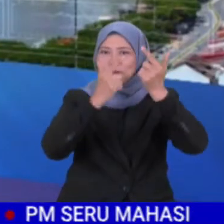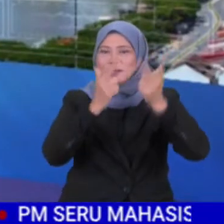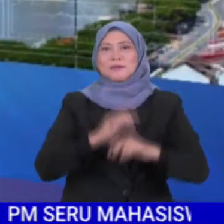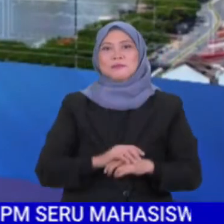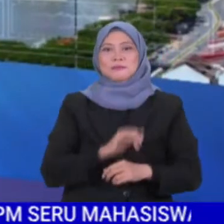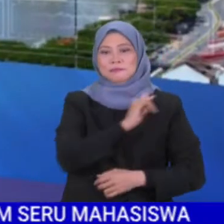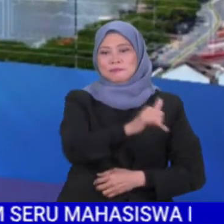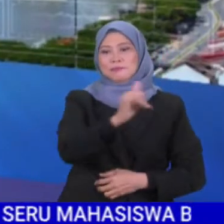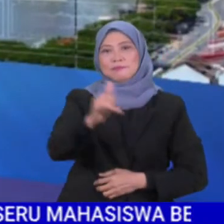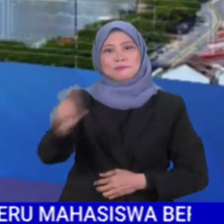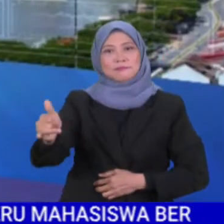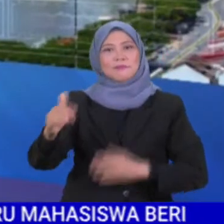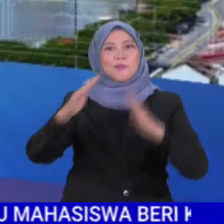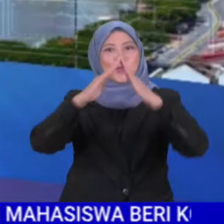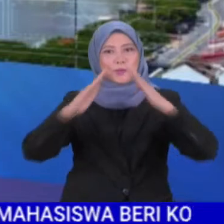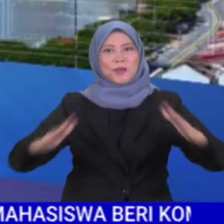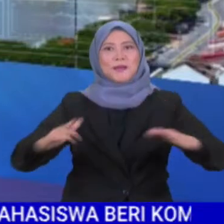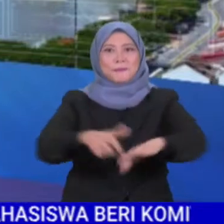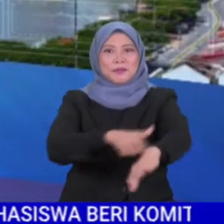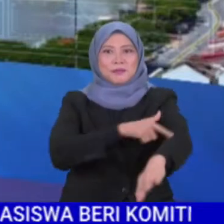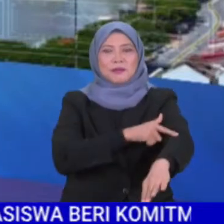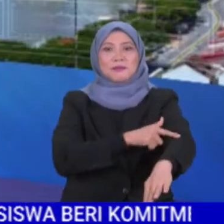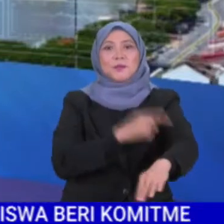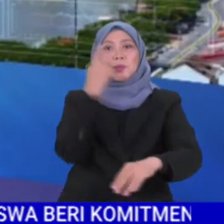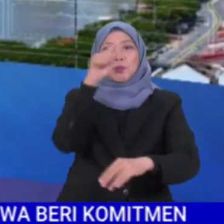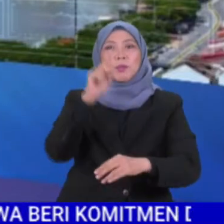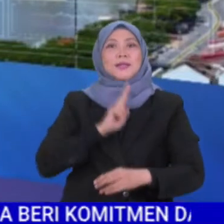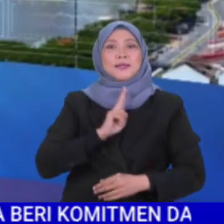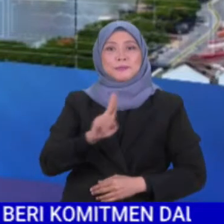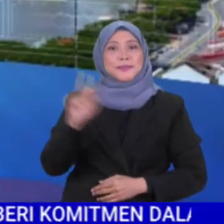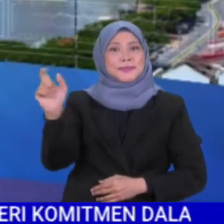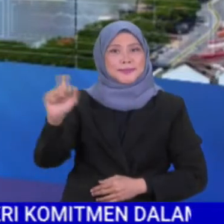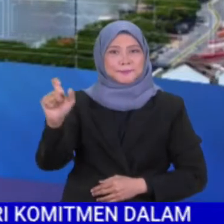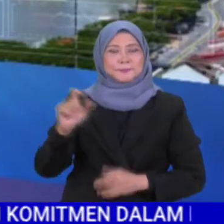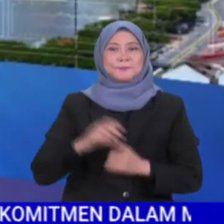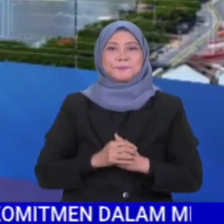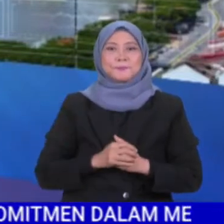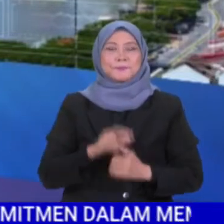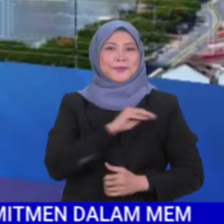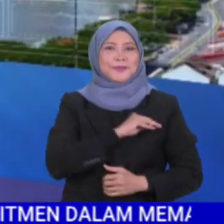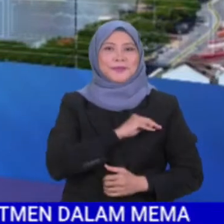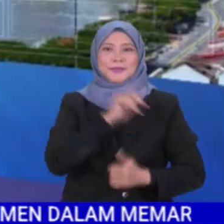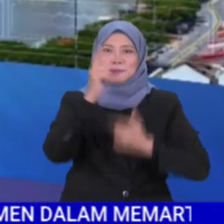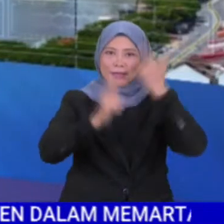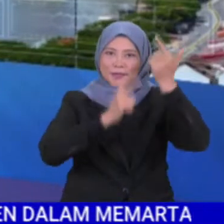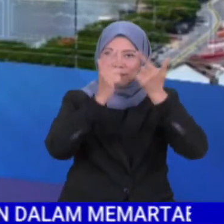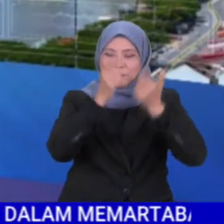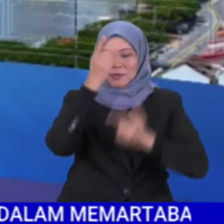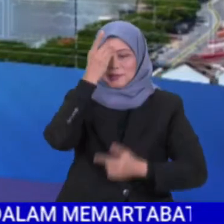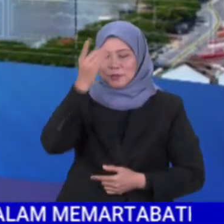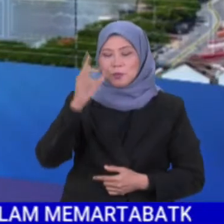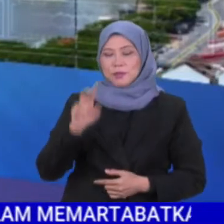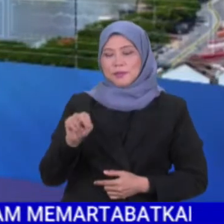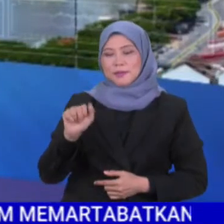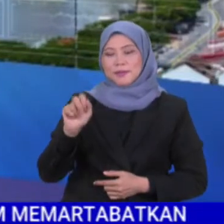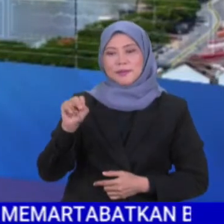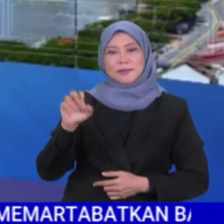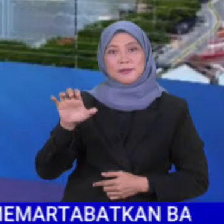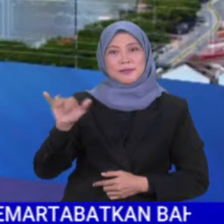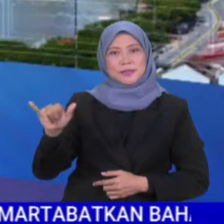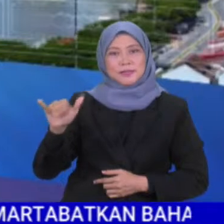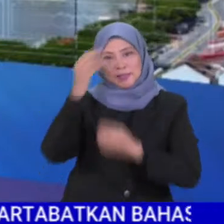ke rumah-rumah panjang bagi pelancong beragama Islam. Menteri Pelancongan, Seni dan Budaya, Datuk Seri Nancy Shukri